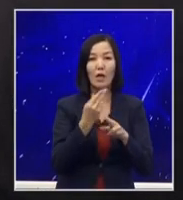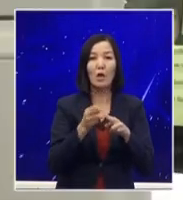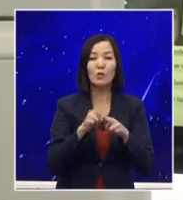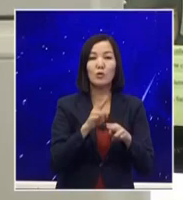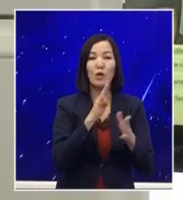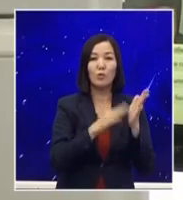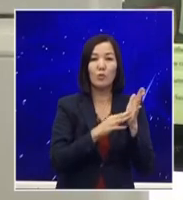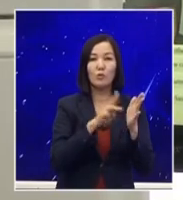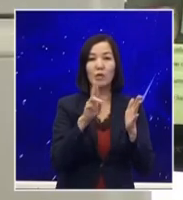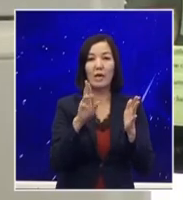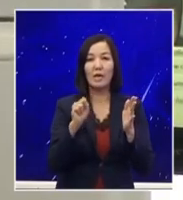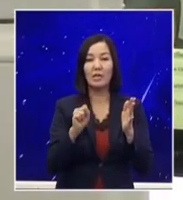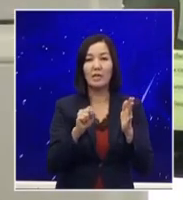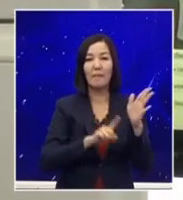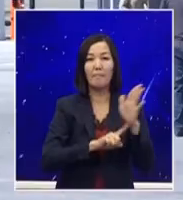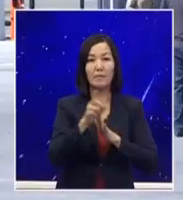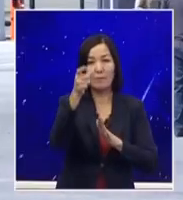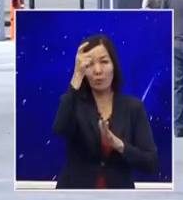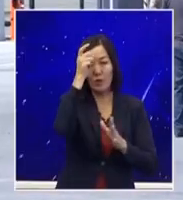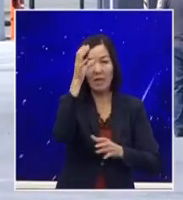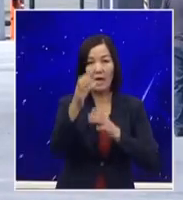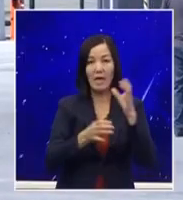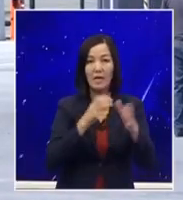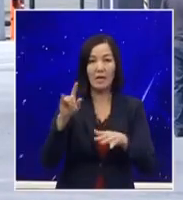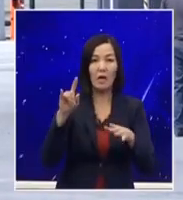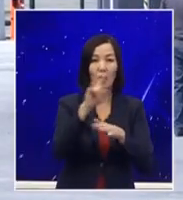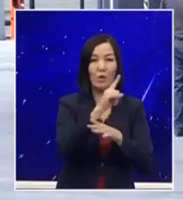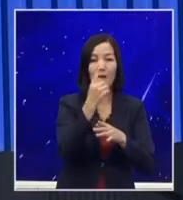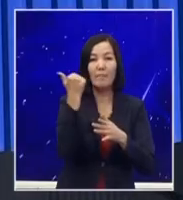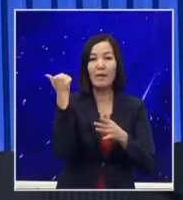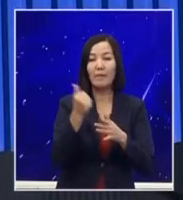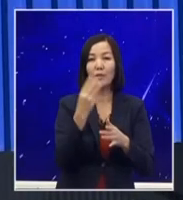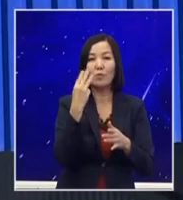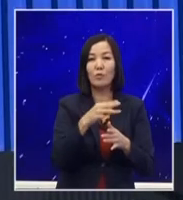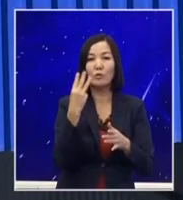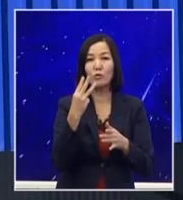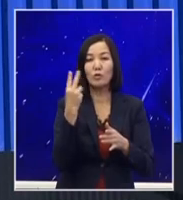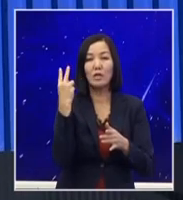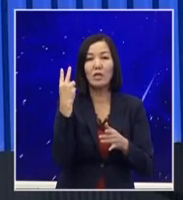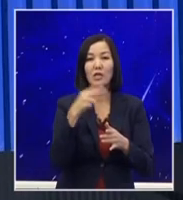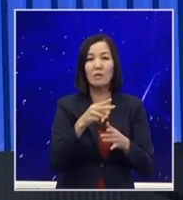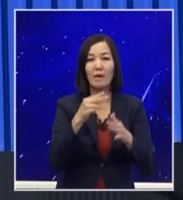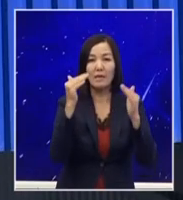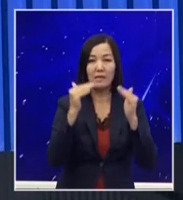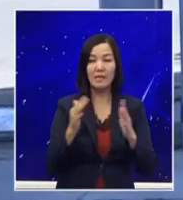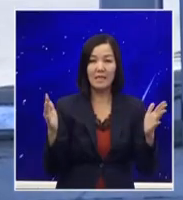9 қарашадан бастап Түркиямен халықаралық әуе рейстерінің саны аптасына 33-тен 20-ға дейін